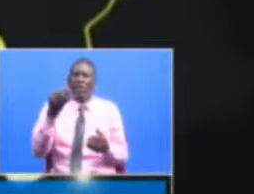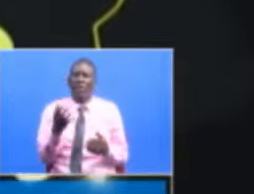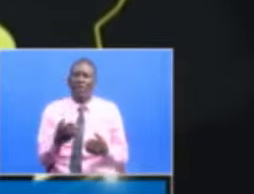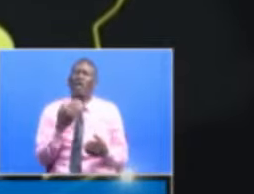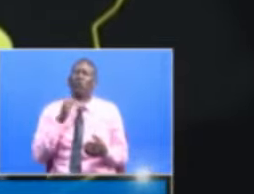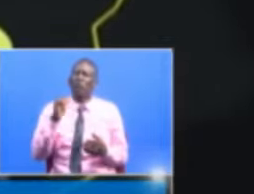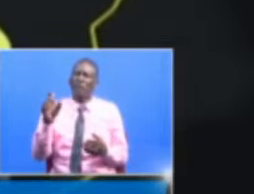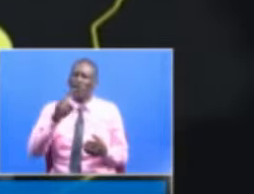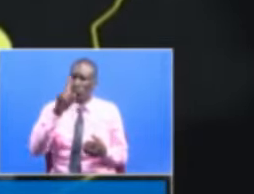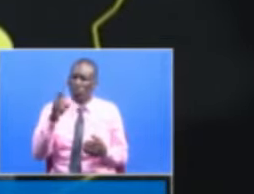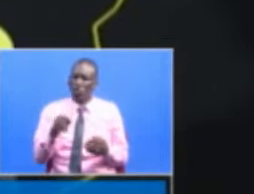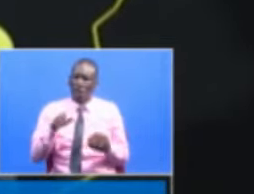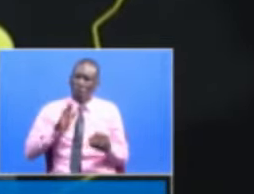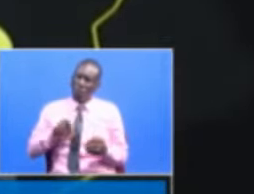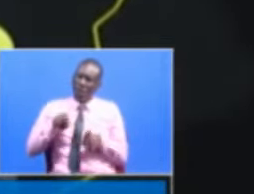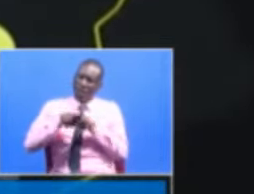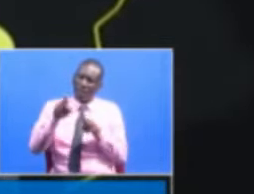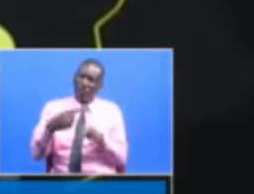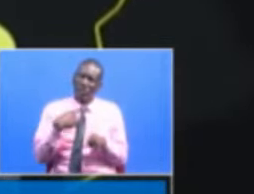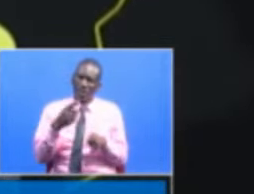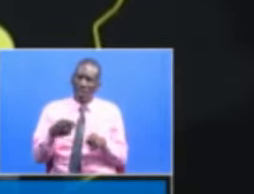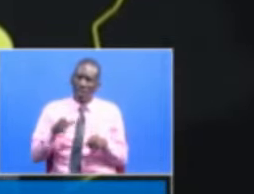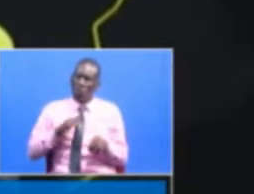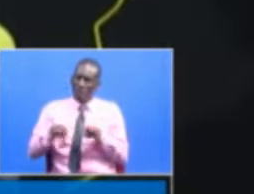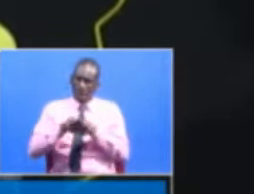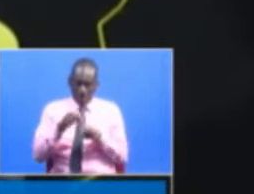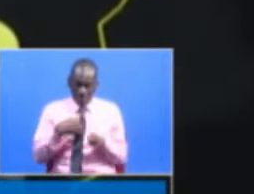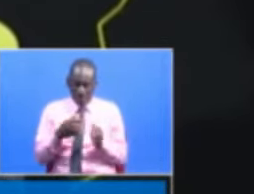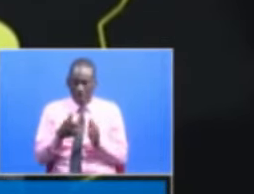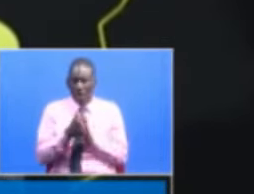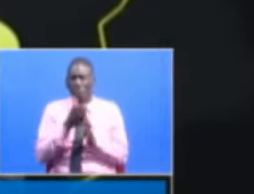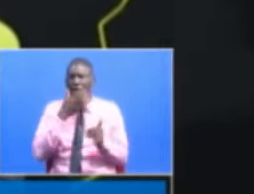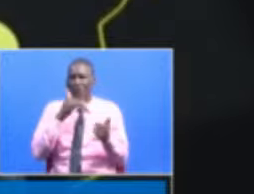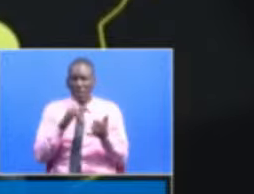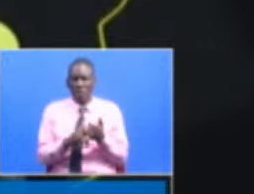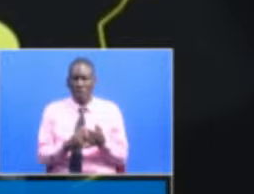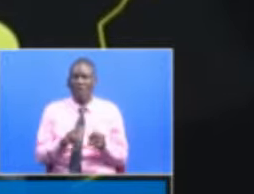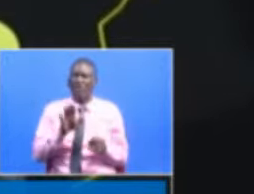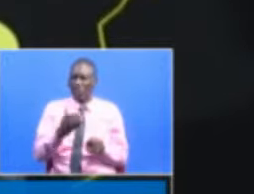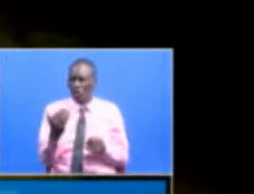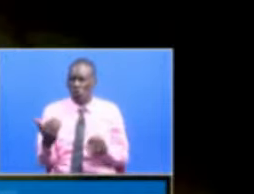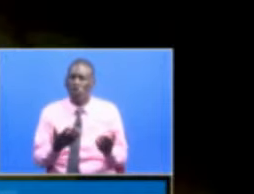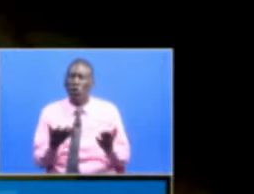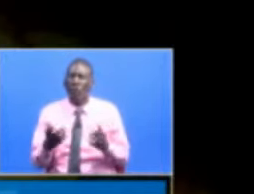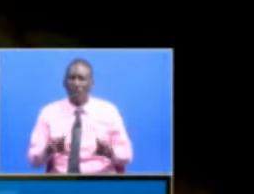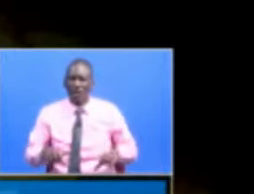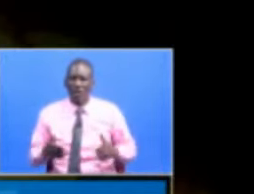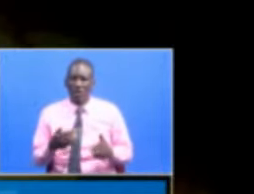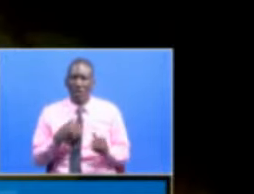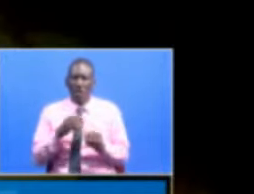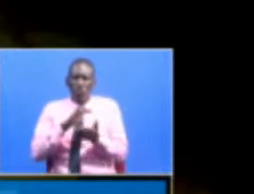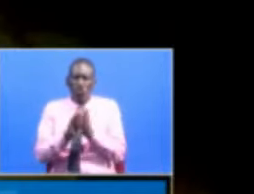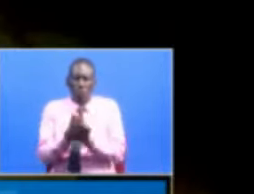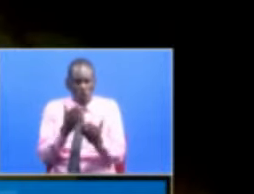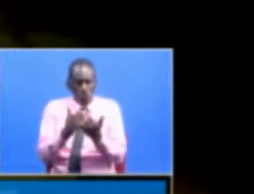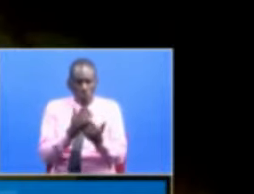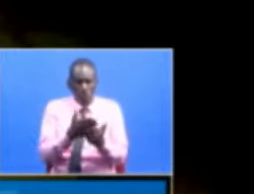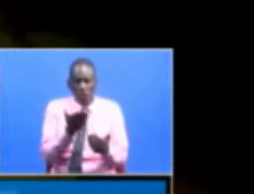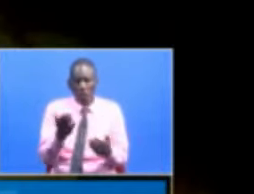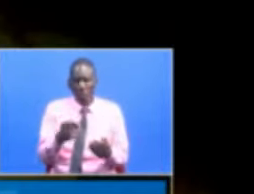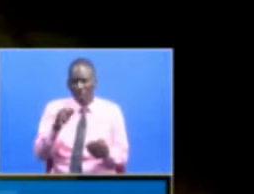hivi, mama kama huyo, tuseme ni mama kama mimi na mzee wake, watoto wao mali wako, hawana mtu wa kuangalia.